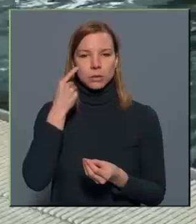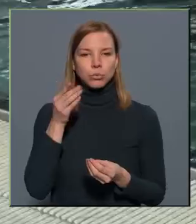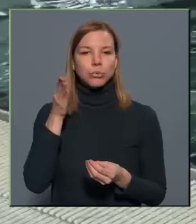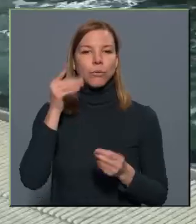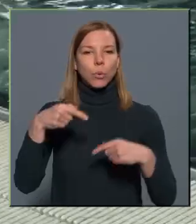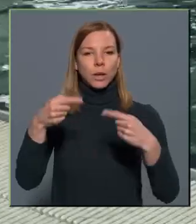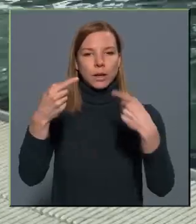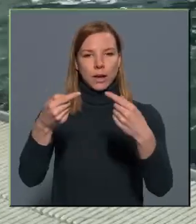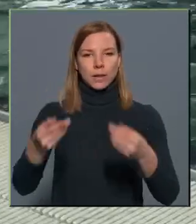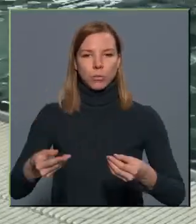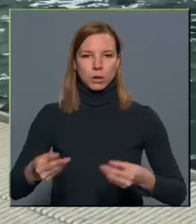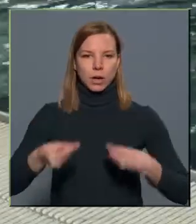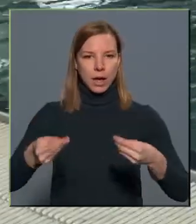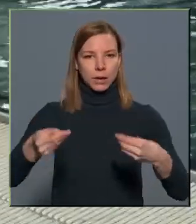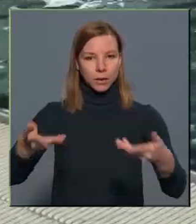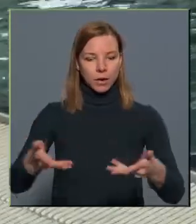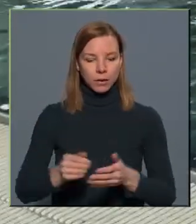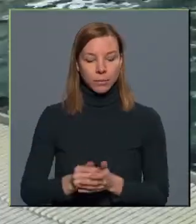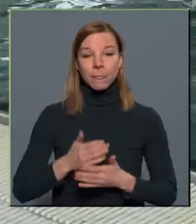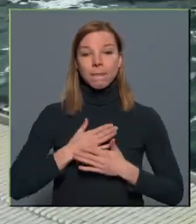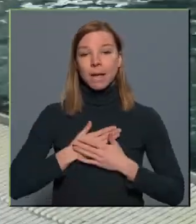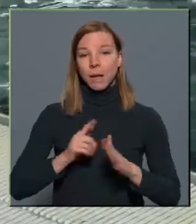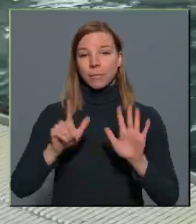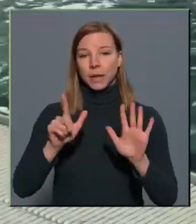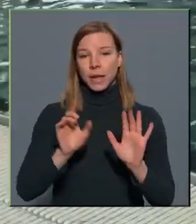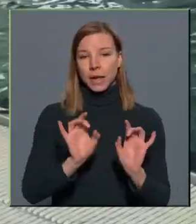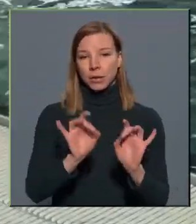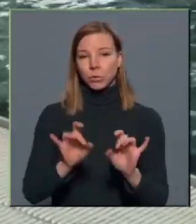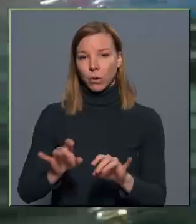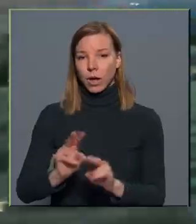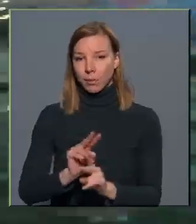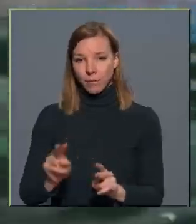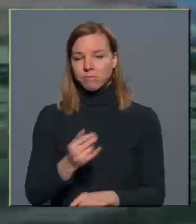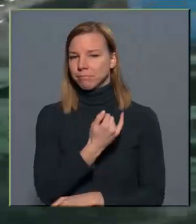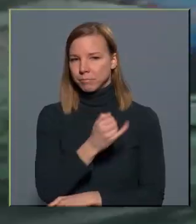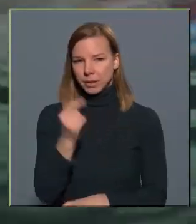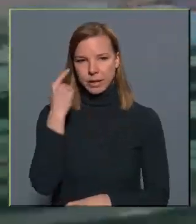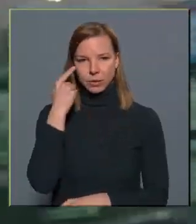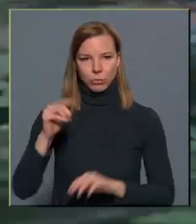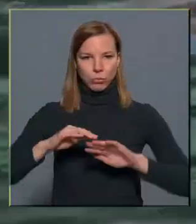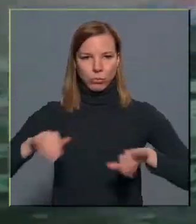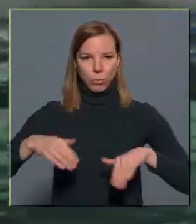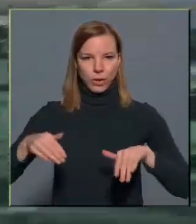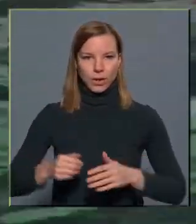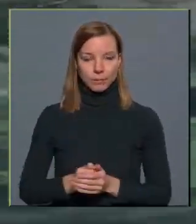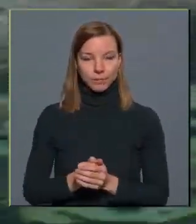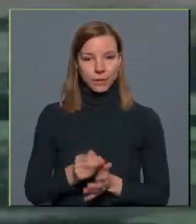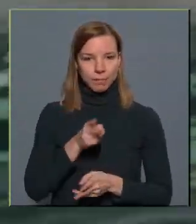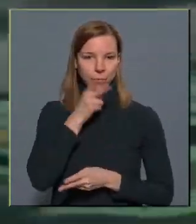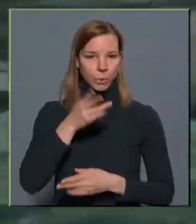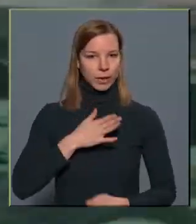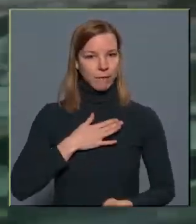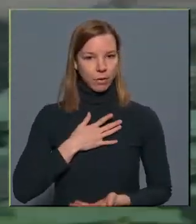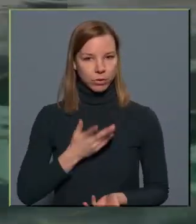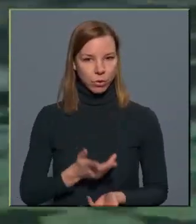generációjának. Nekem most már 7 unokám van, mindegyik tud úszni. Nagyon büszke vagyok rá, hogy Kőbányán ez